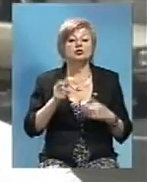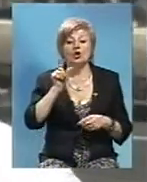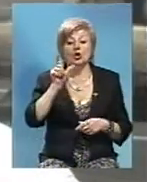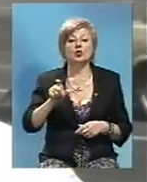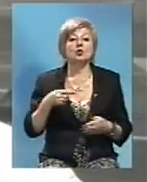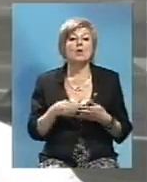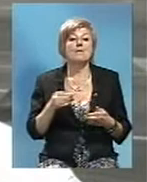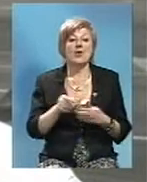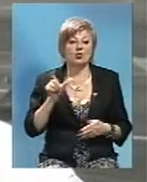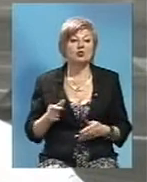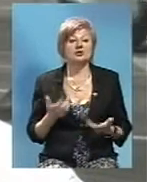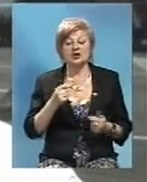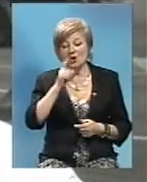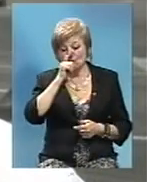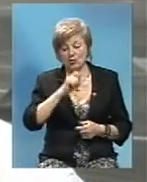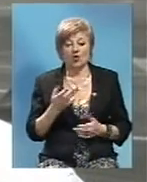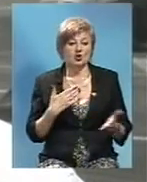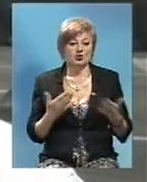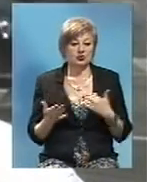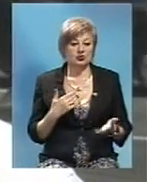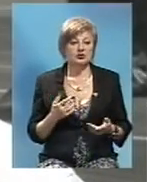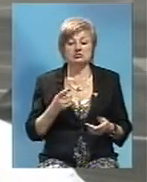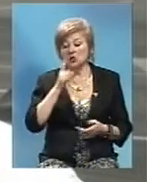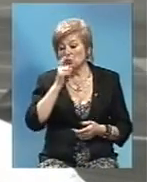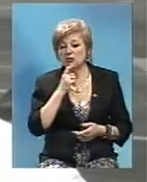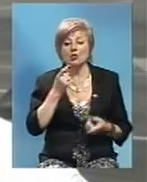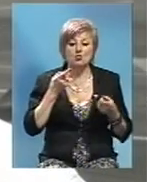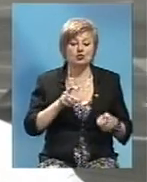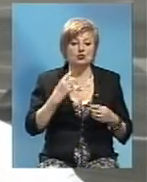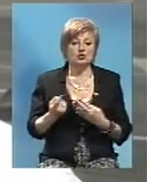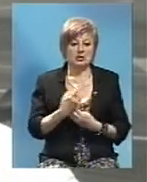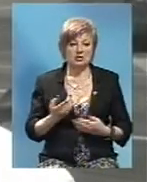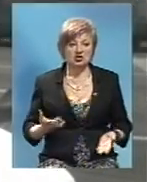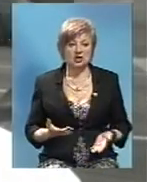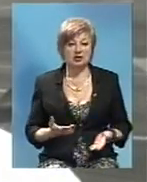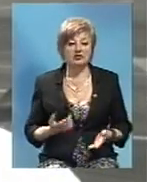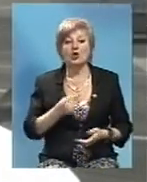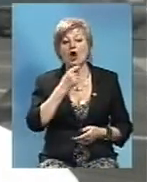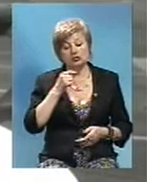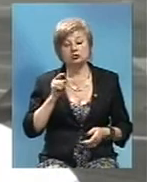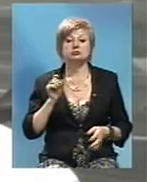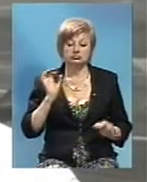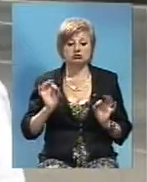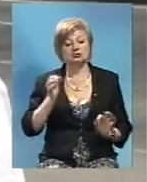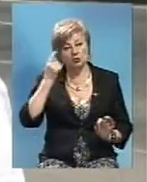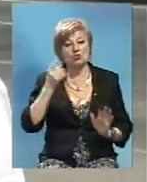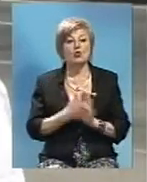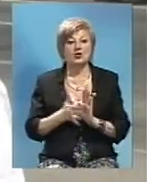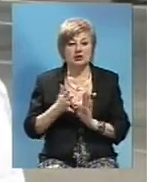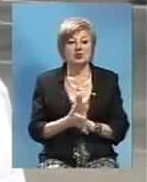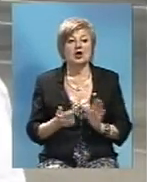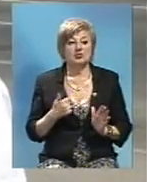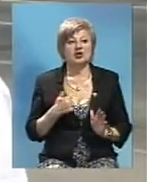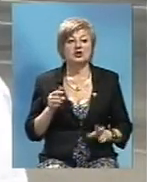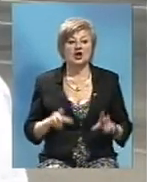Многие относились негативно и не понимали, почему так. Ну, а многие относились с пониманием. Я считаю,